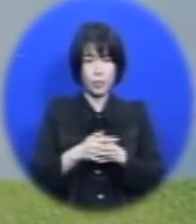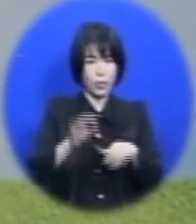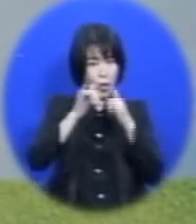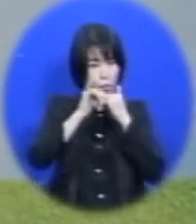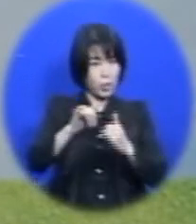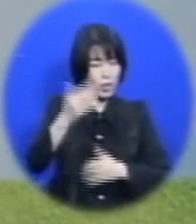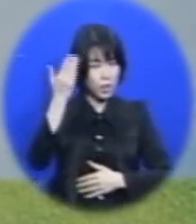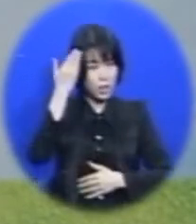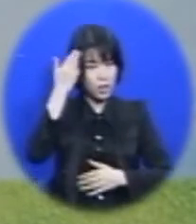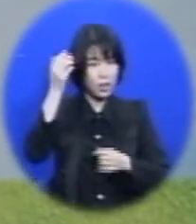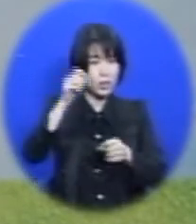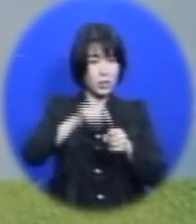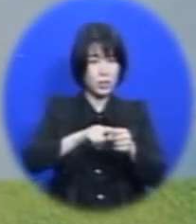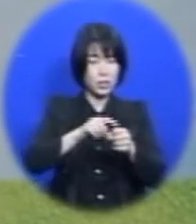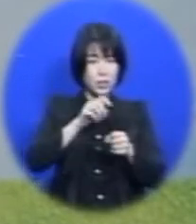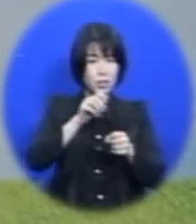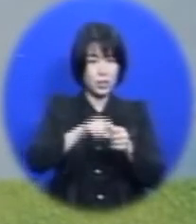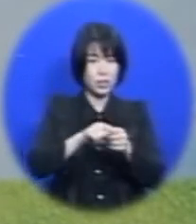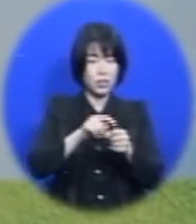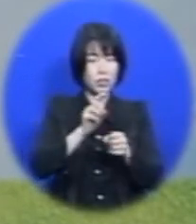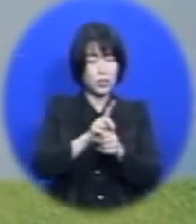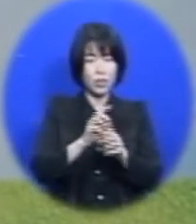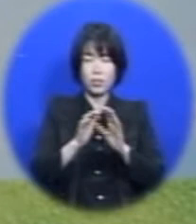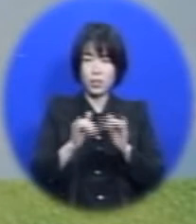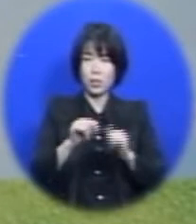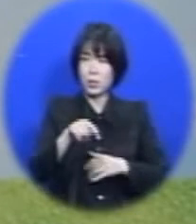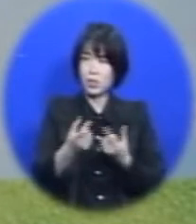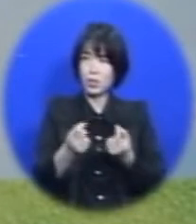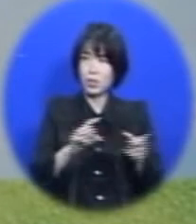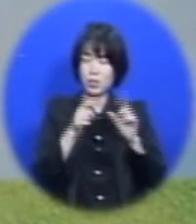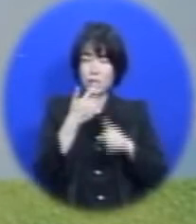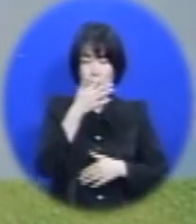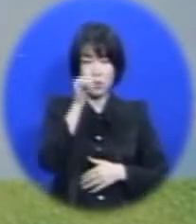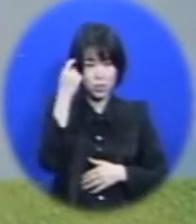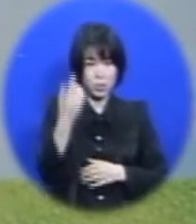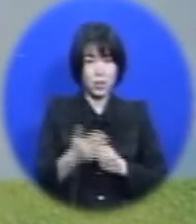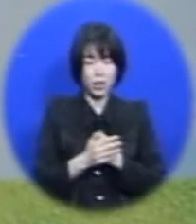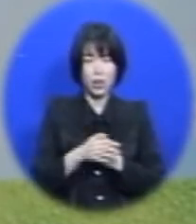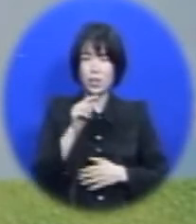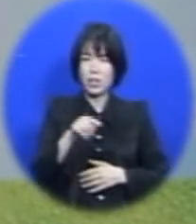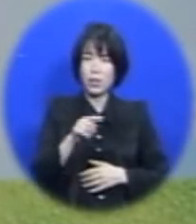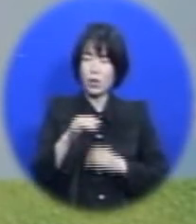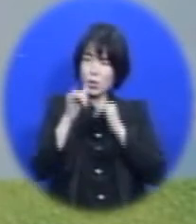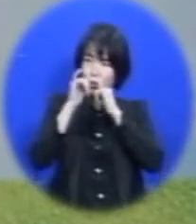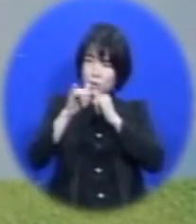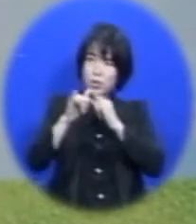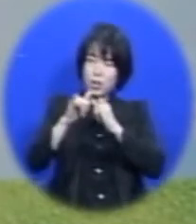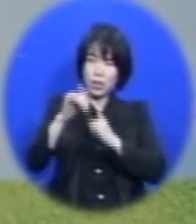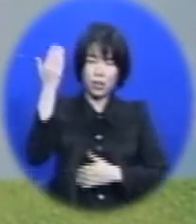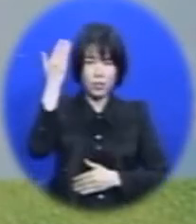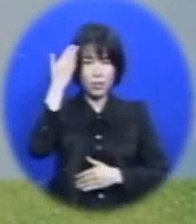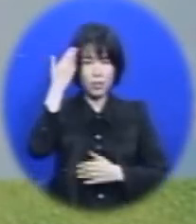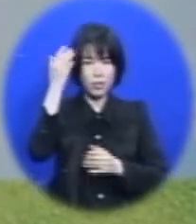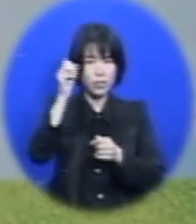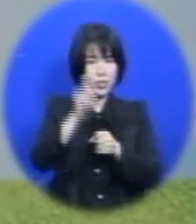지성인이 이렇게 살 수 있는 건가요? 이런 걸 위대한 지성이라고 말해야 되는